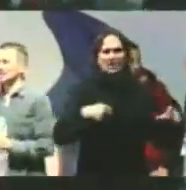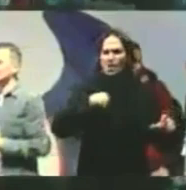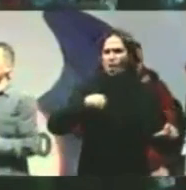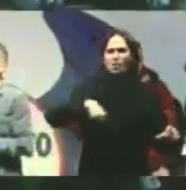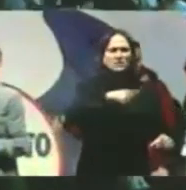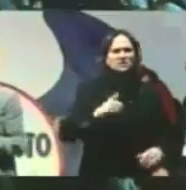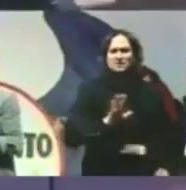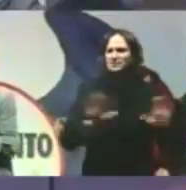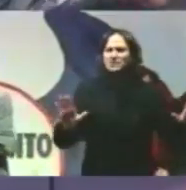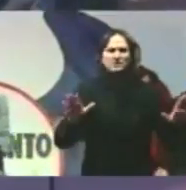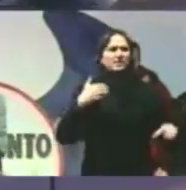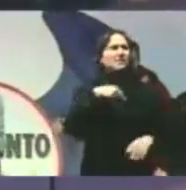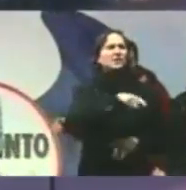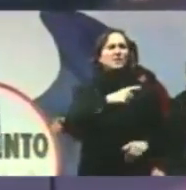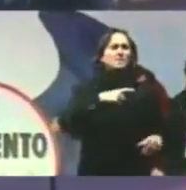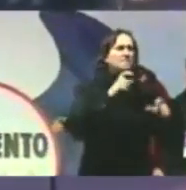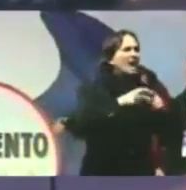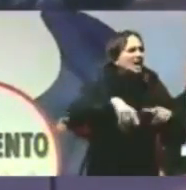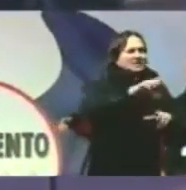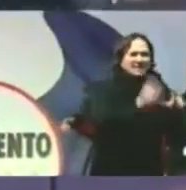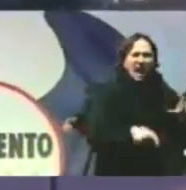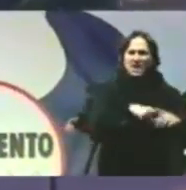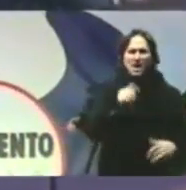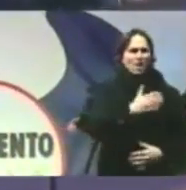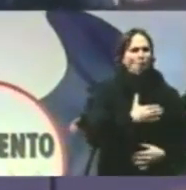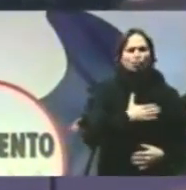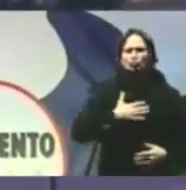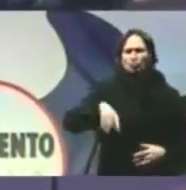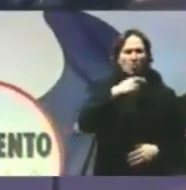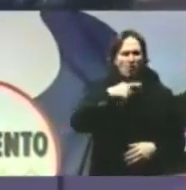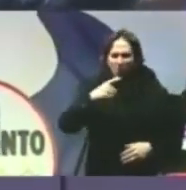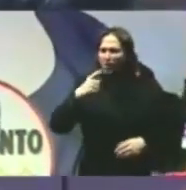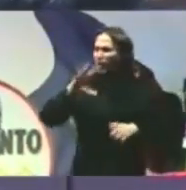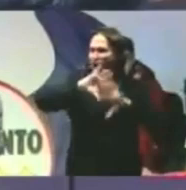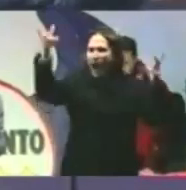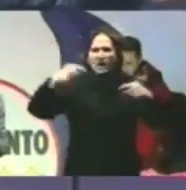Noi! Il paese è nostro e di nessun altro! Di nessun altro!